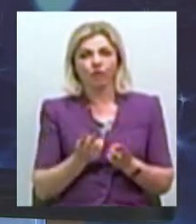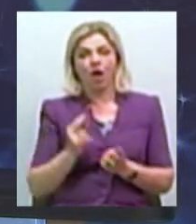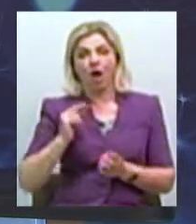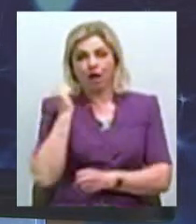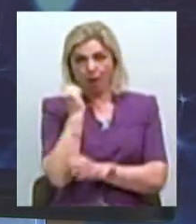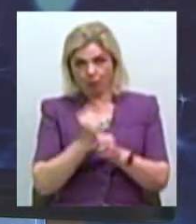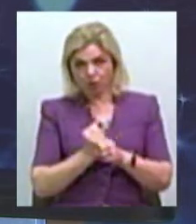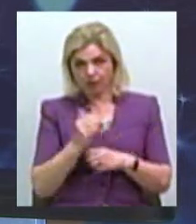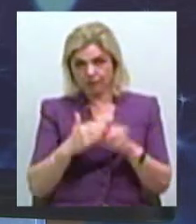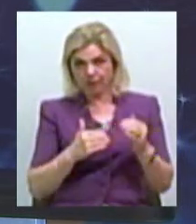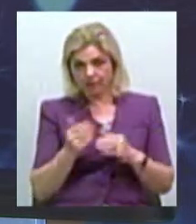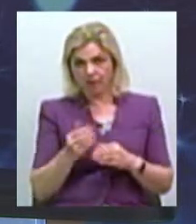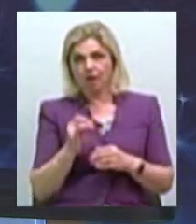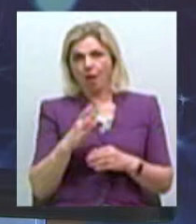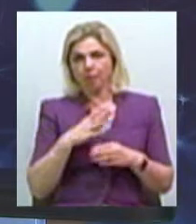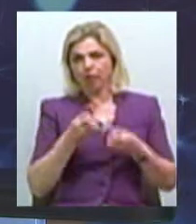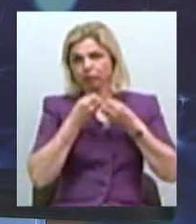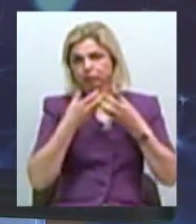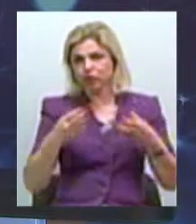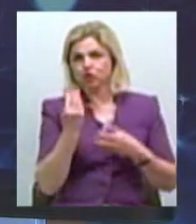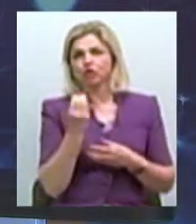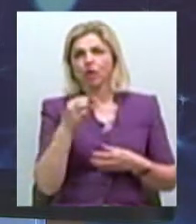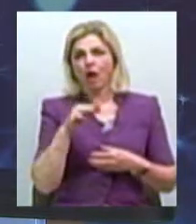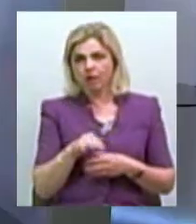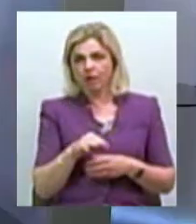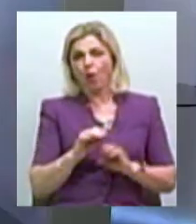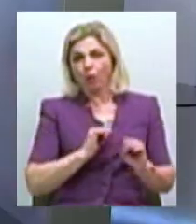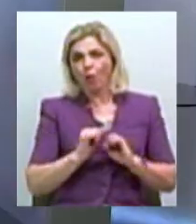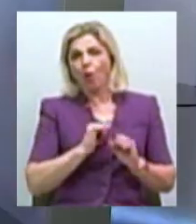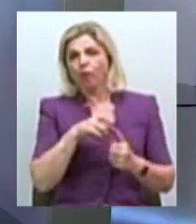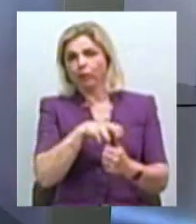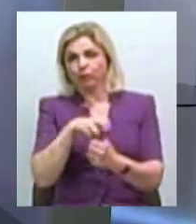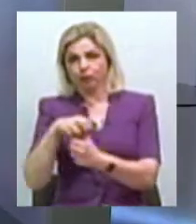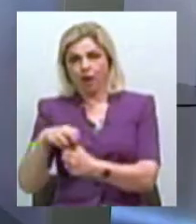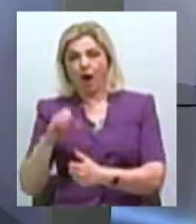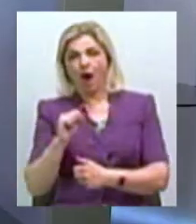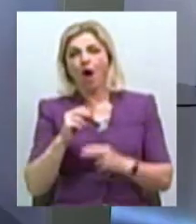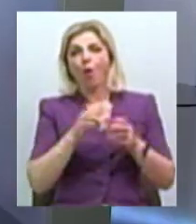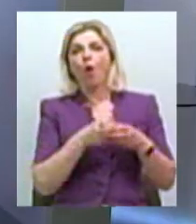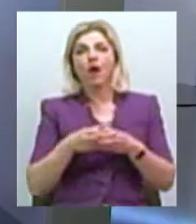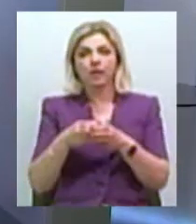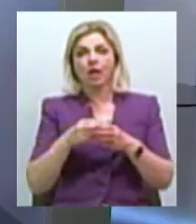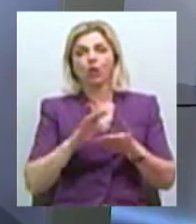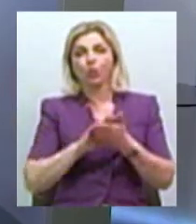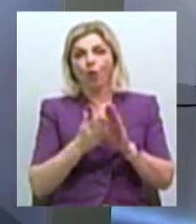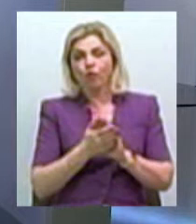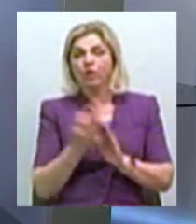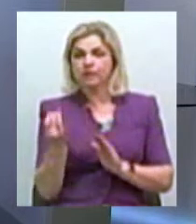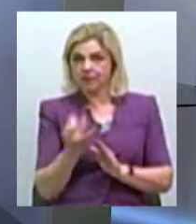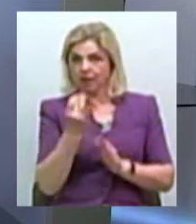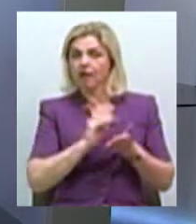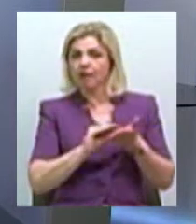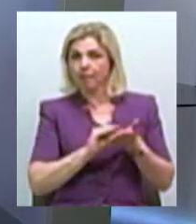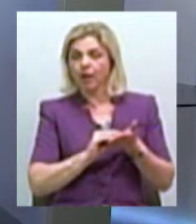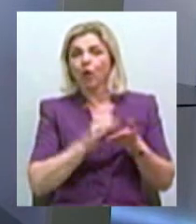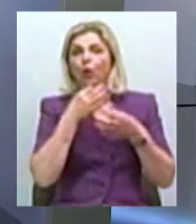робітничі спеціальності, роздувалися штати, роздувався апарат. А в колективному договорі там дуже цікаво в них записано, що будь-які